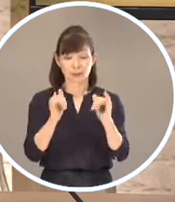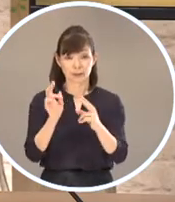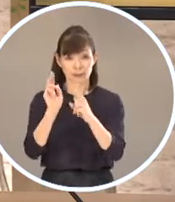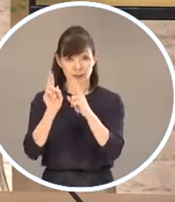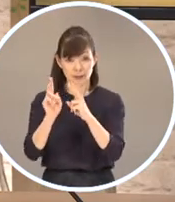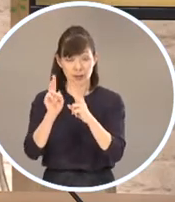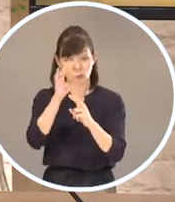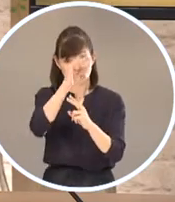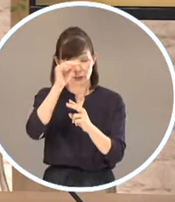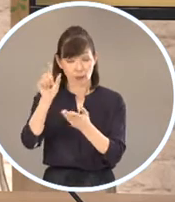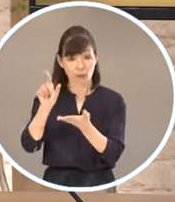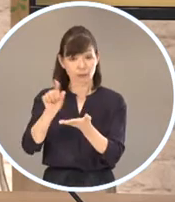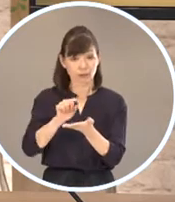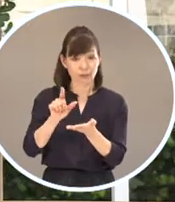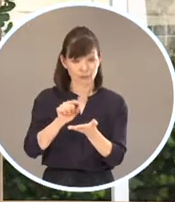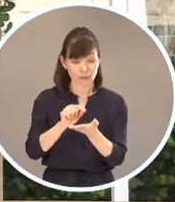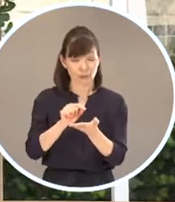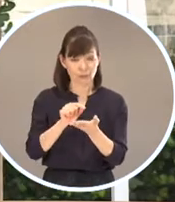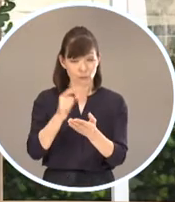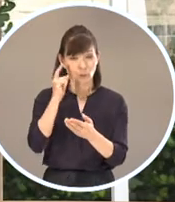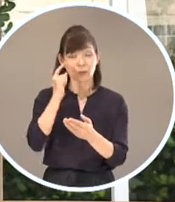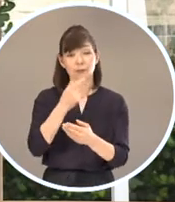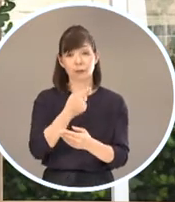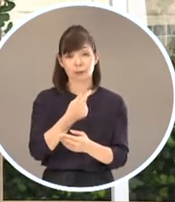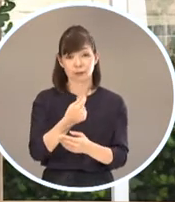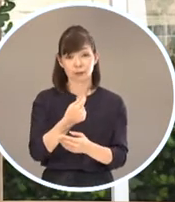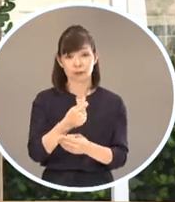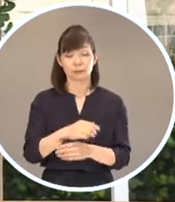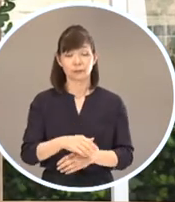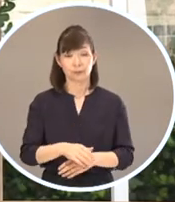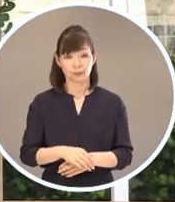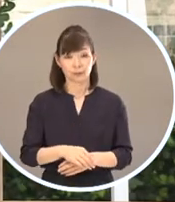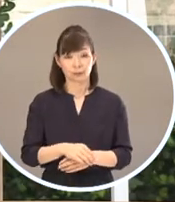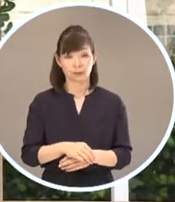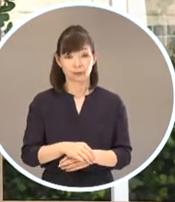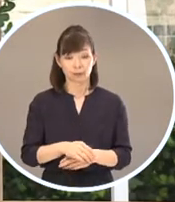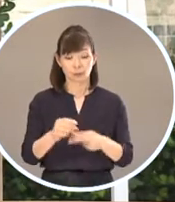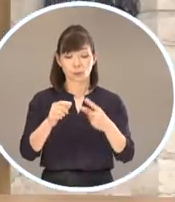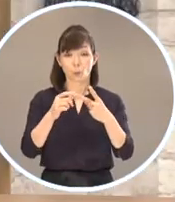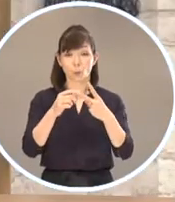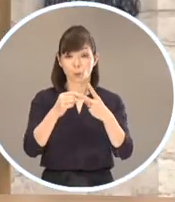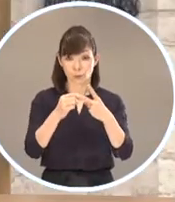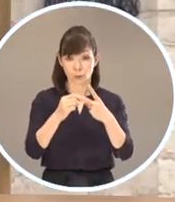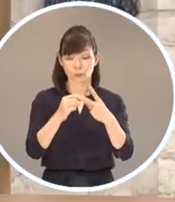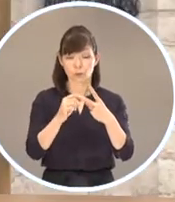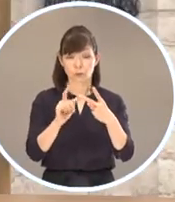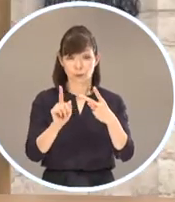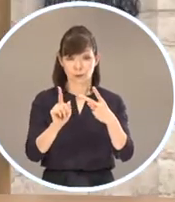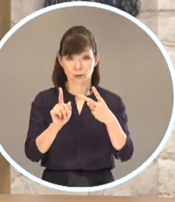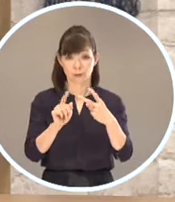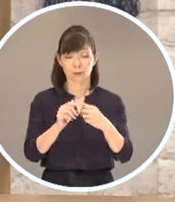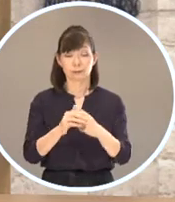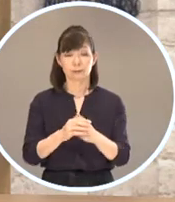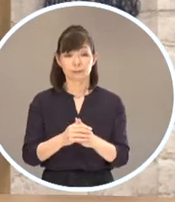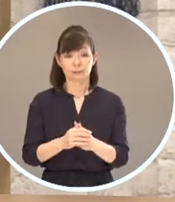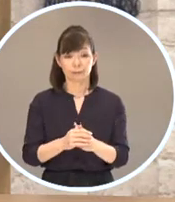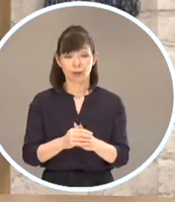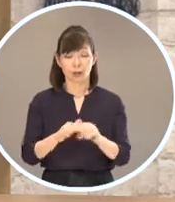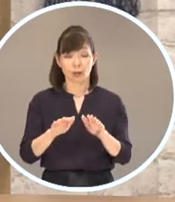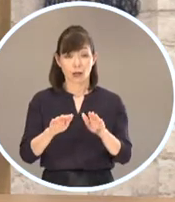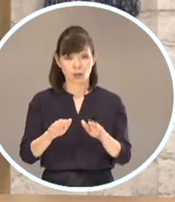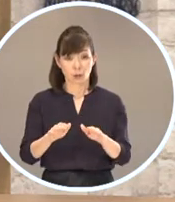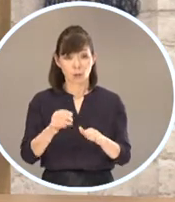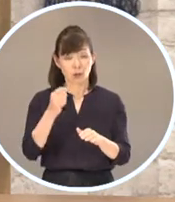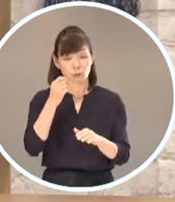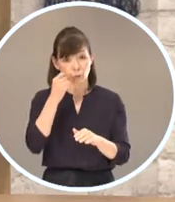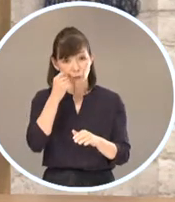するというところをそこでは考えていただきたいですね。それとバックキャスト思考のもう一つ大事なのはですね、現状では考えられ